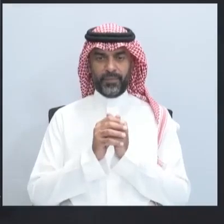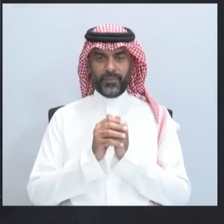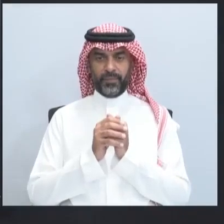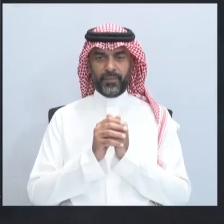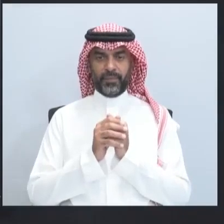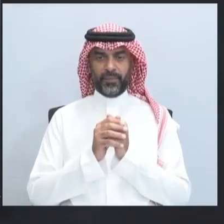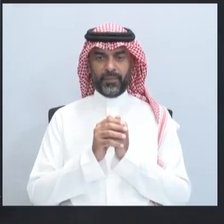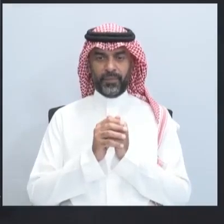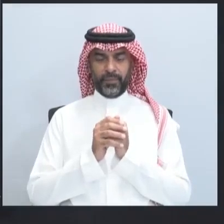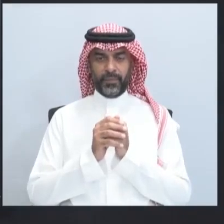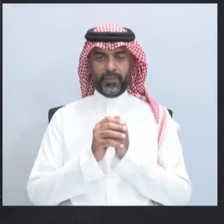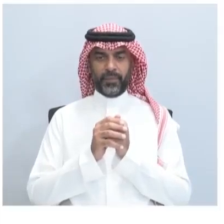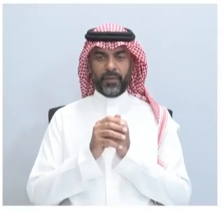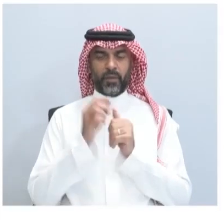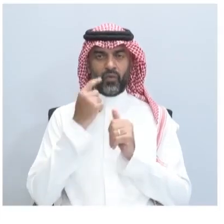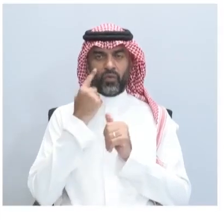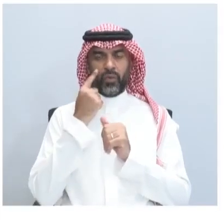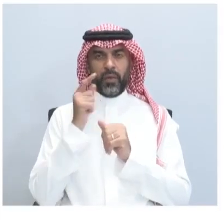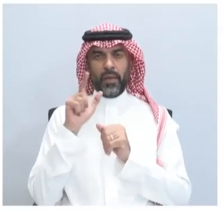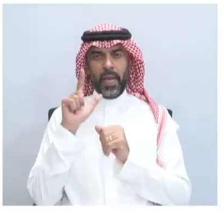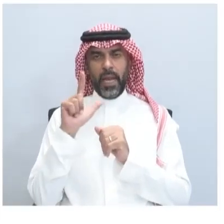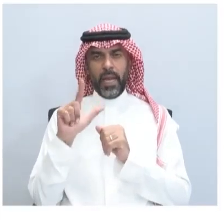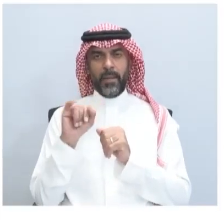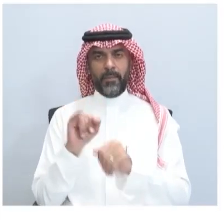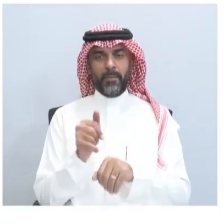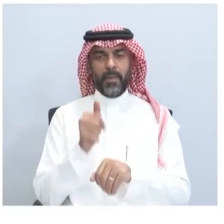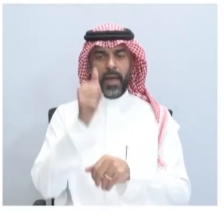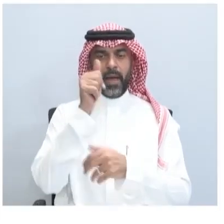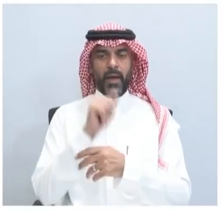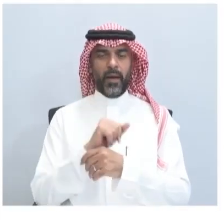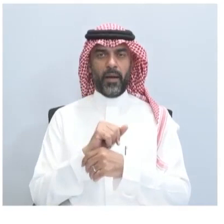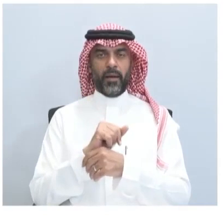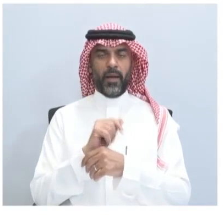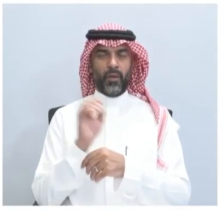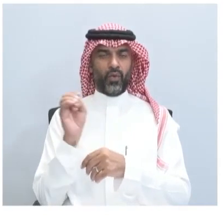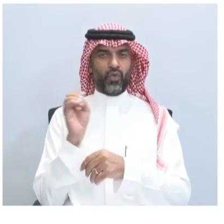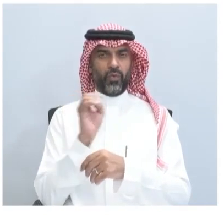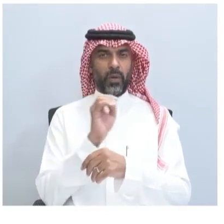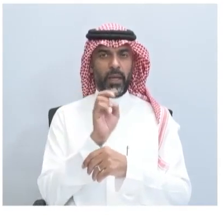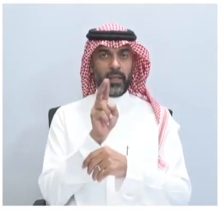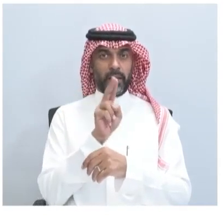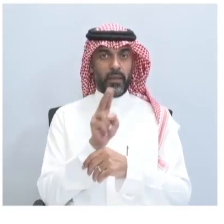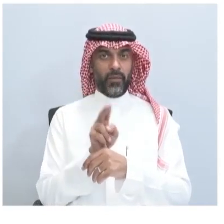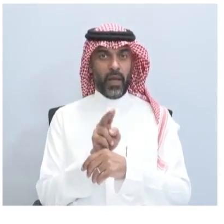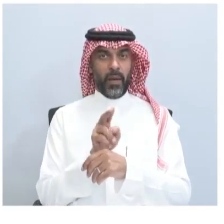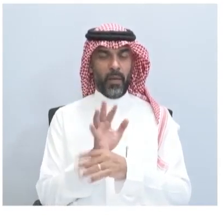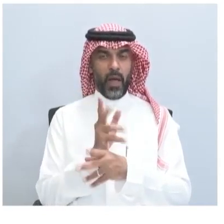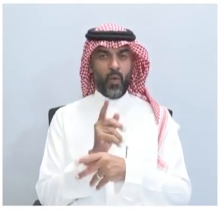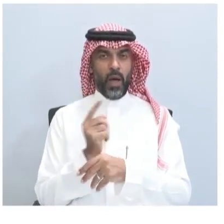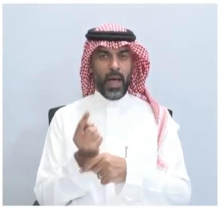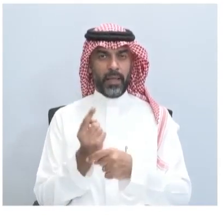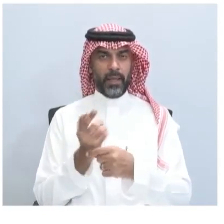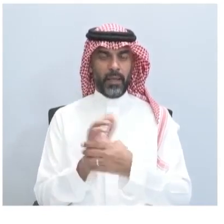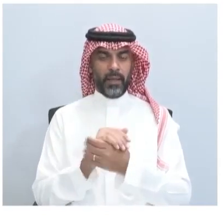وفي هذه الجمله استمع لما يقوله والديه هنا ما